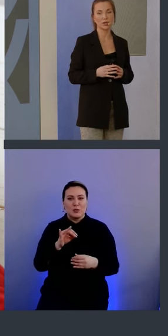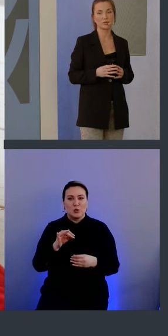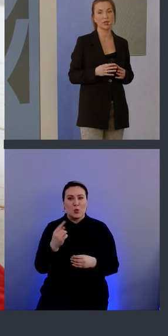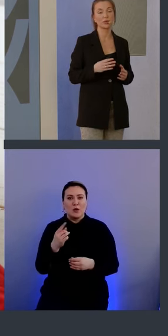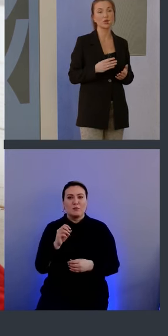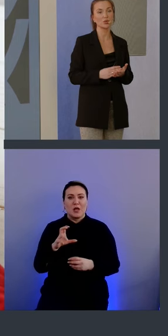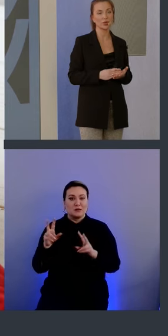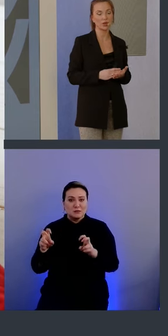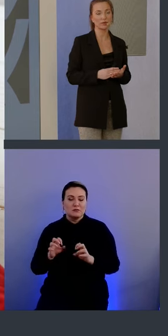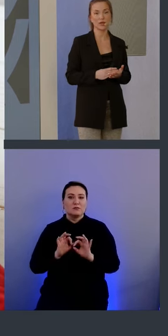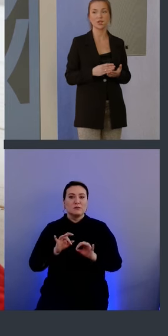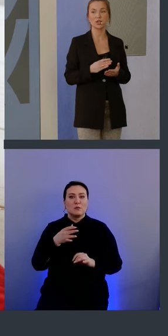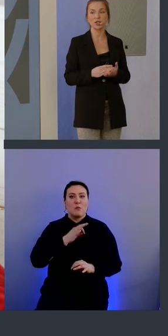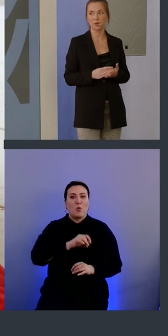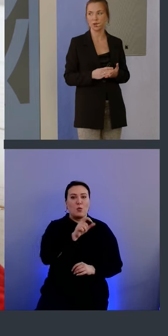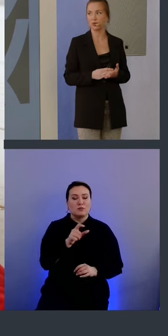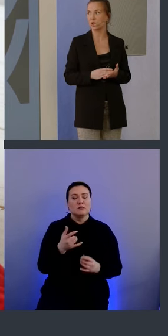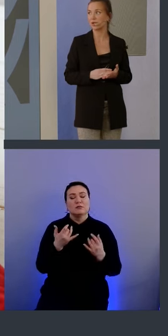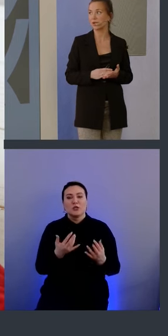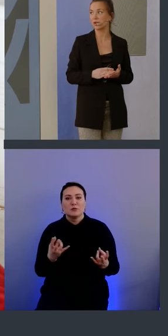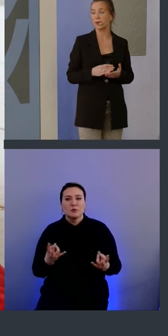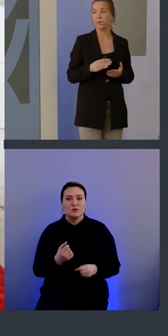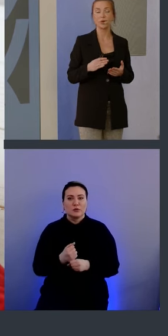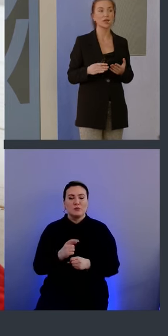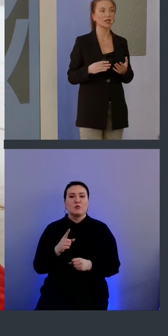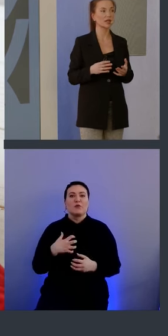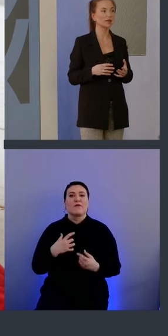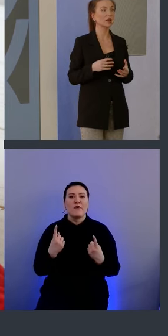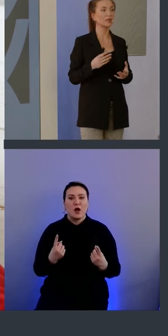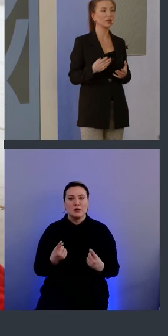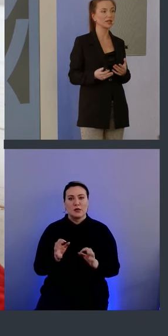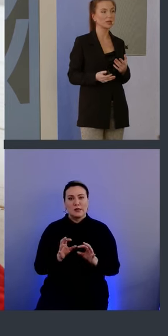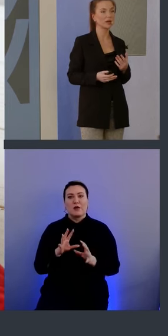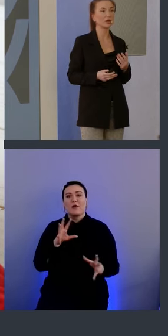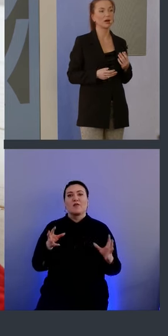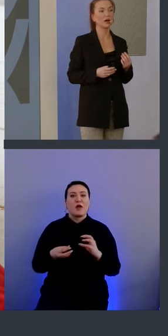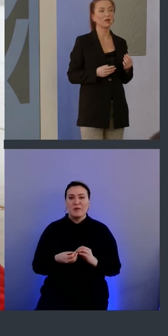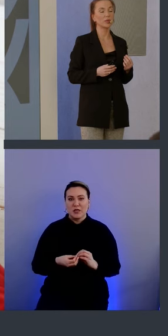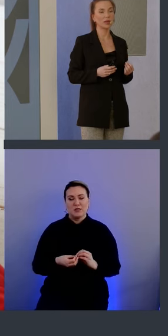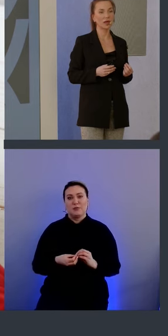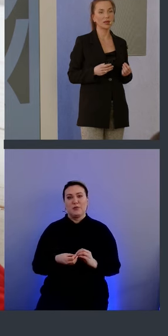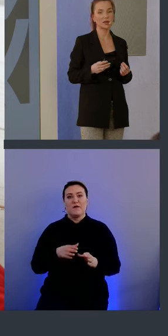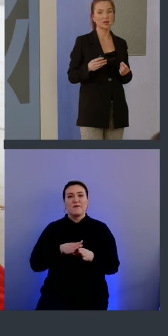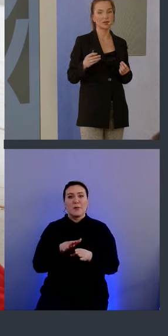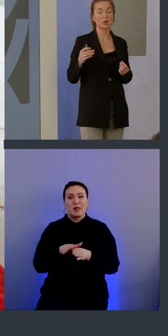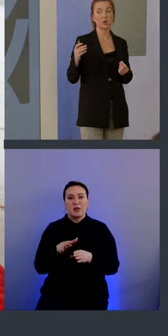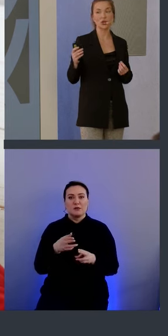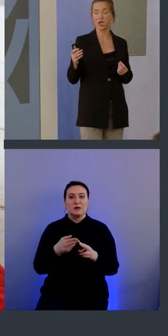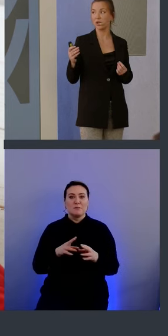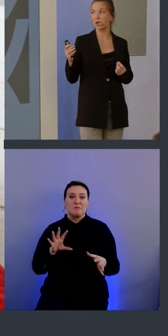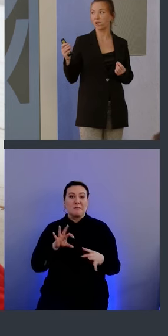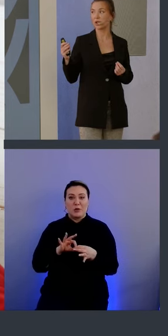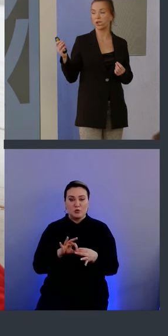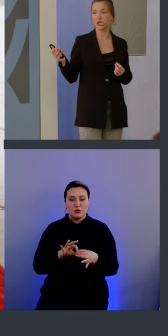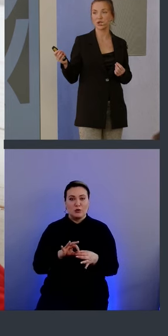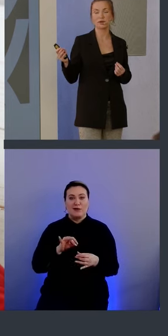рассказывать пользователям, почему это важно, зачем это нужно делать, ну и рассказывать, как в принципе выполнять